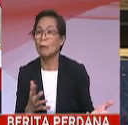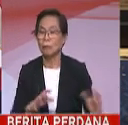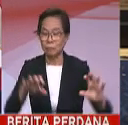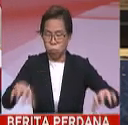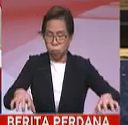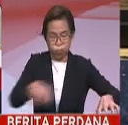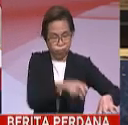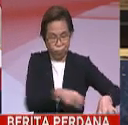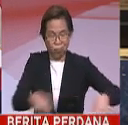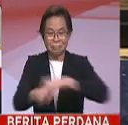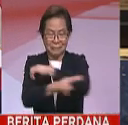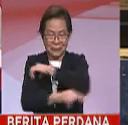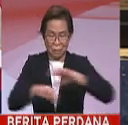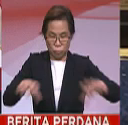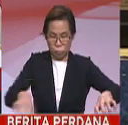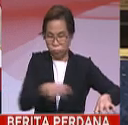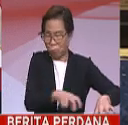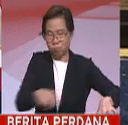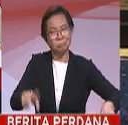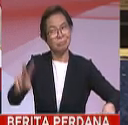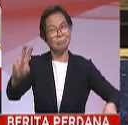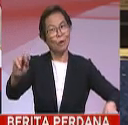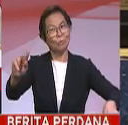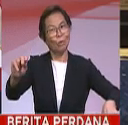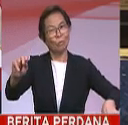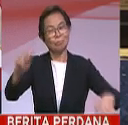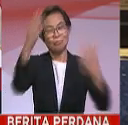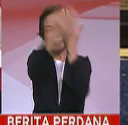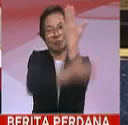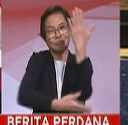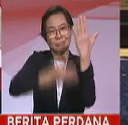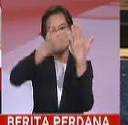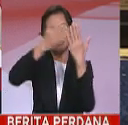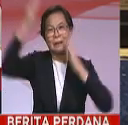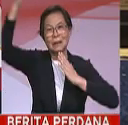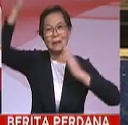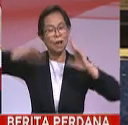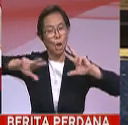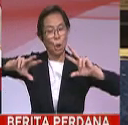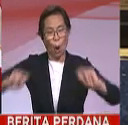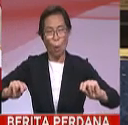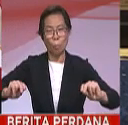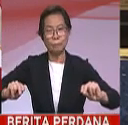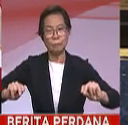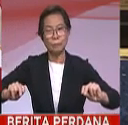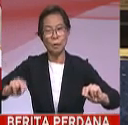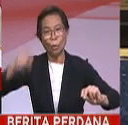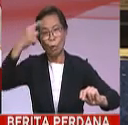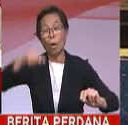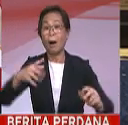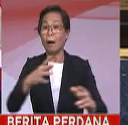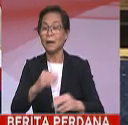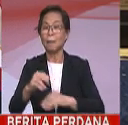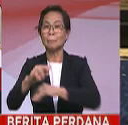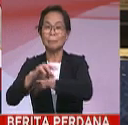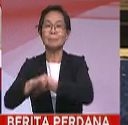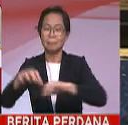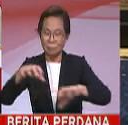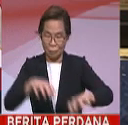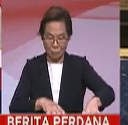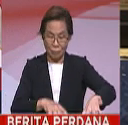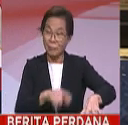Pergerakan rentas negeri tidak dibenarkan di seluruh negara. Untuk bagi manakala bagi